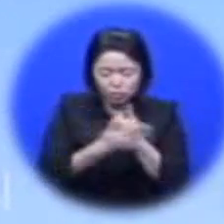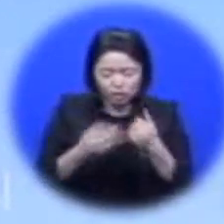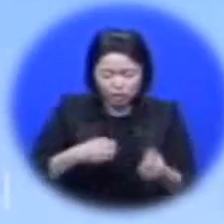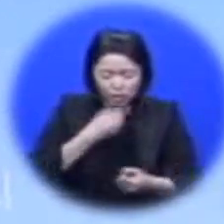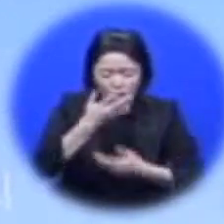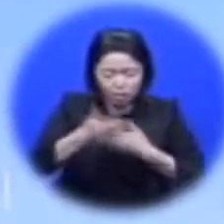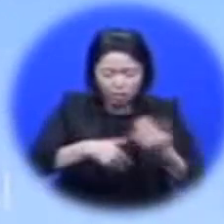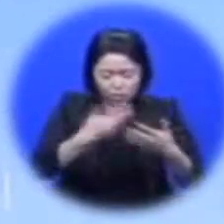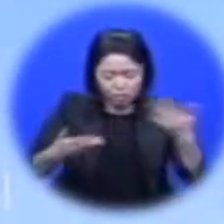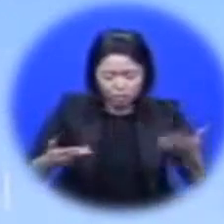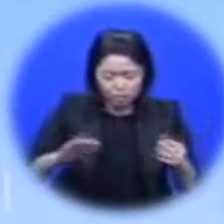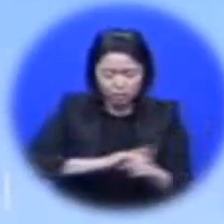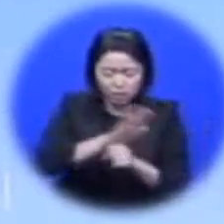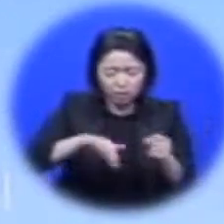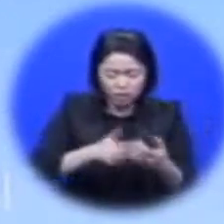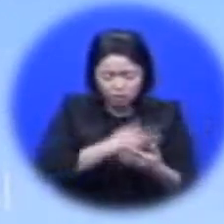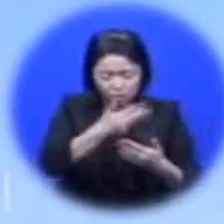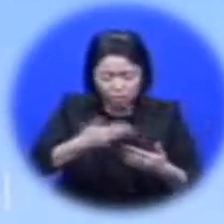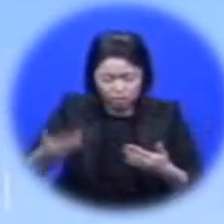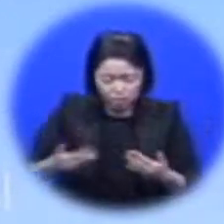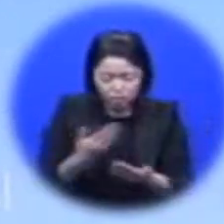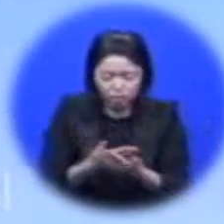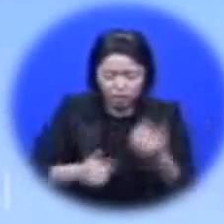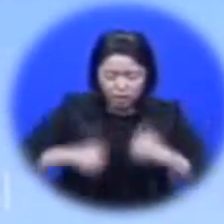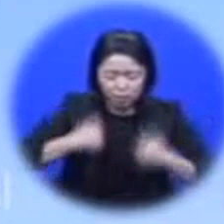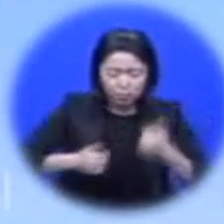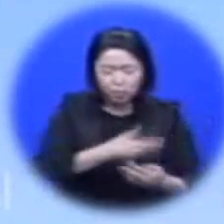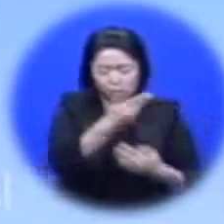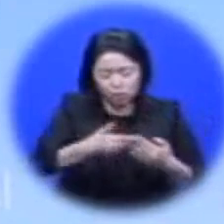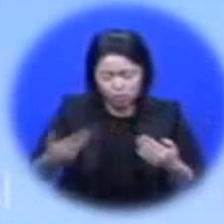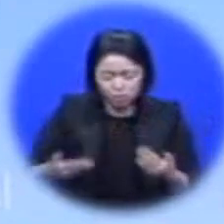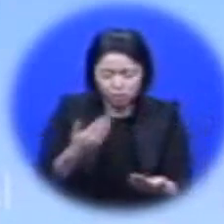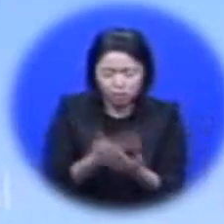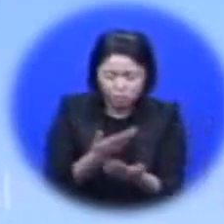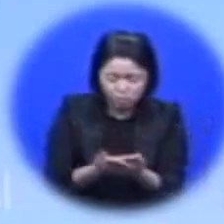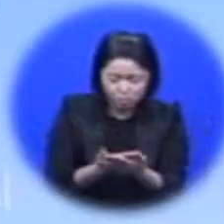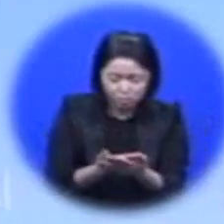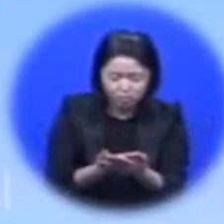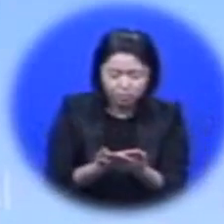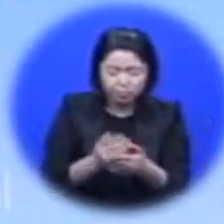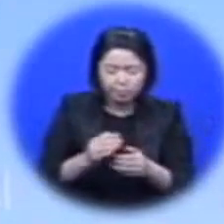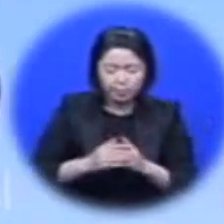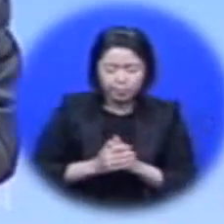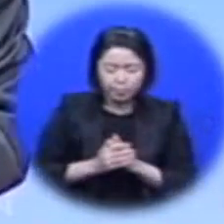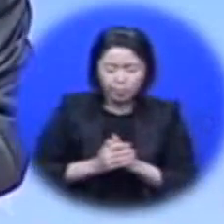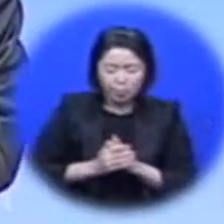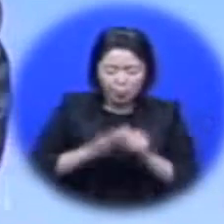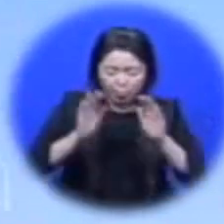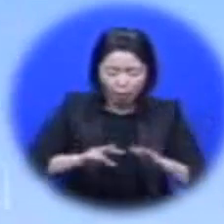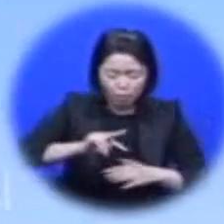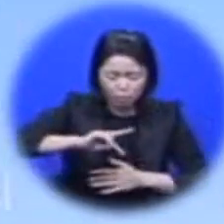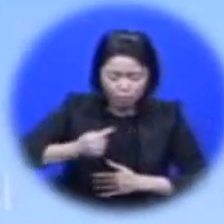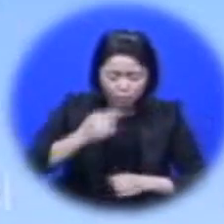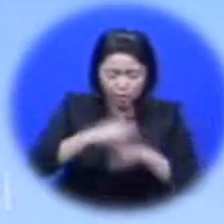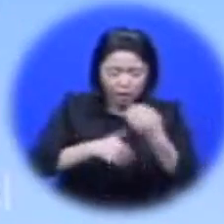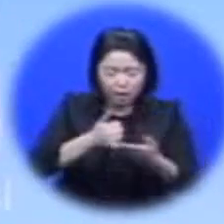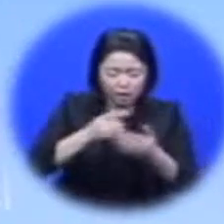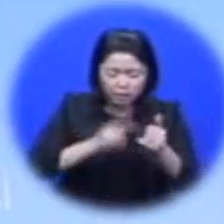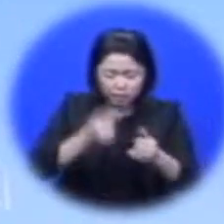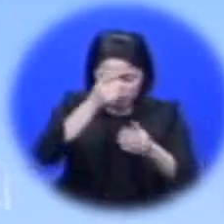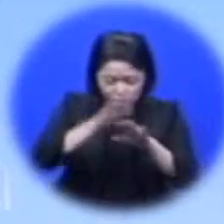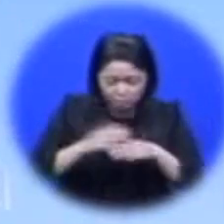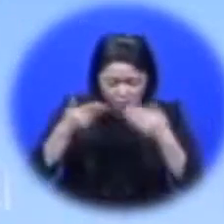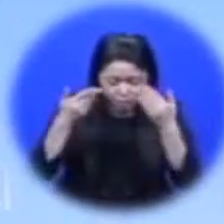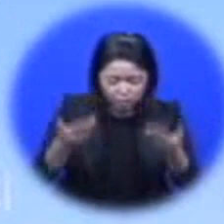하시고 사랑이 흘러넘치게 하시고 기쁨이 흘러넘치게 하여 주옵소서. 오늘도 하나님께